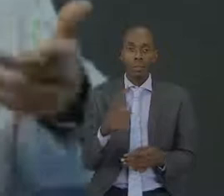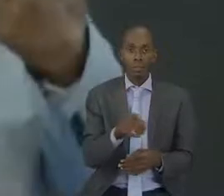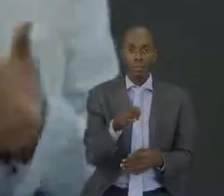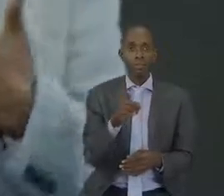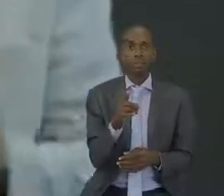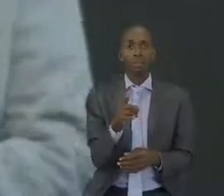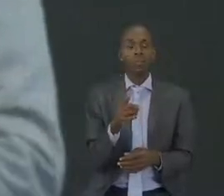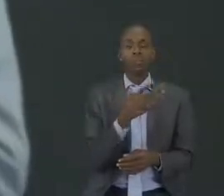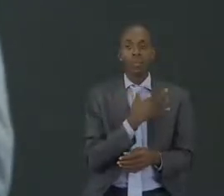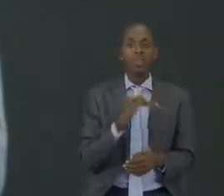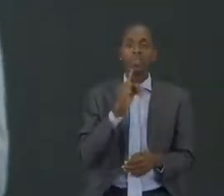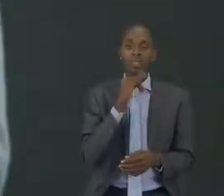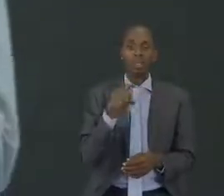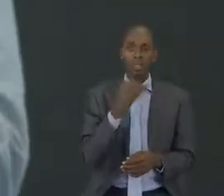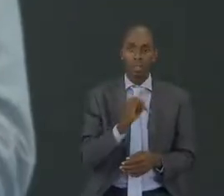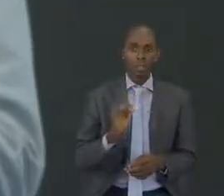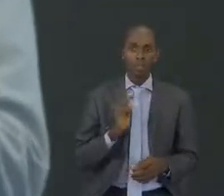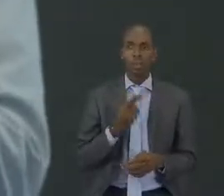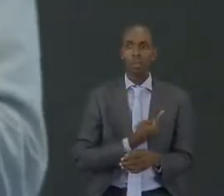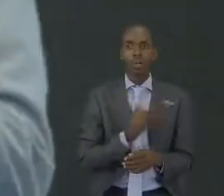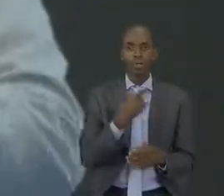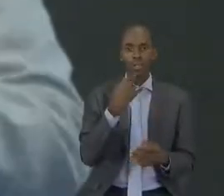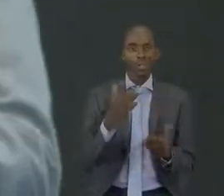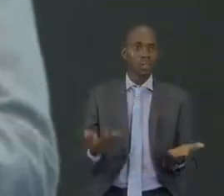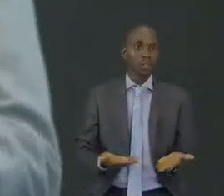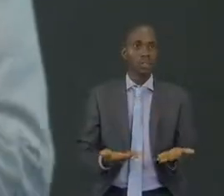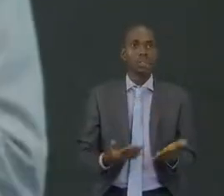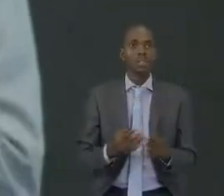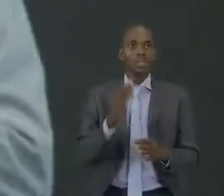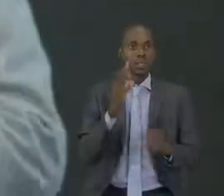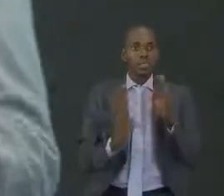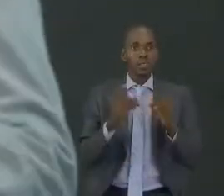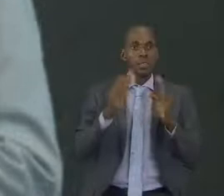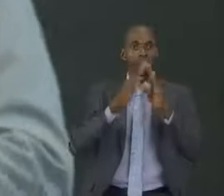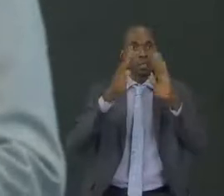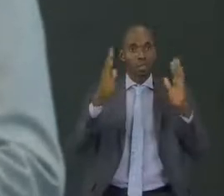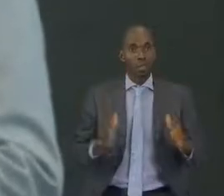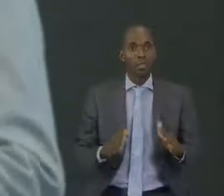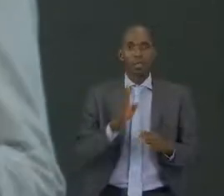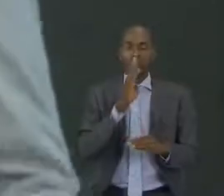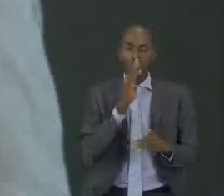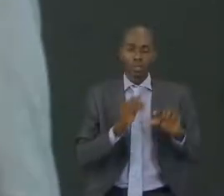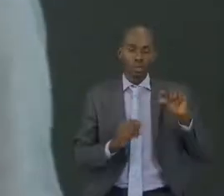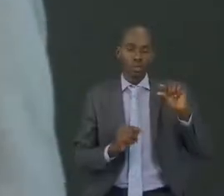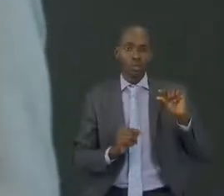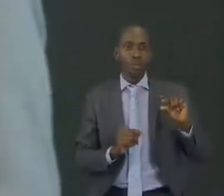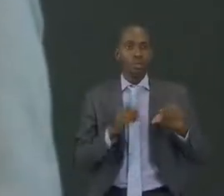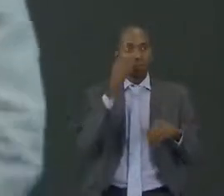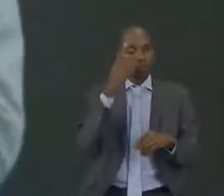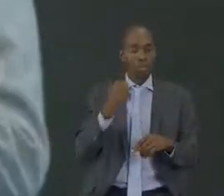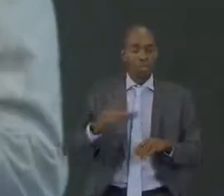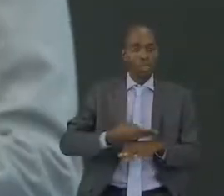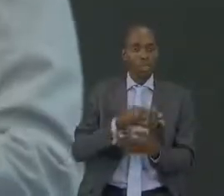Il leur dit et il nous dit, si la maison est trop peu nombreuse pour un agneau, on